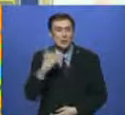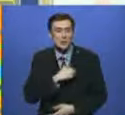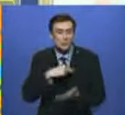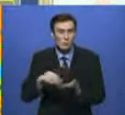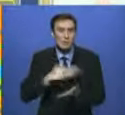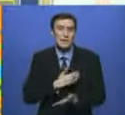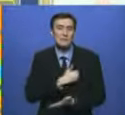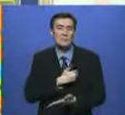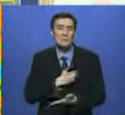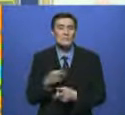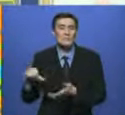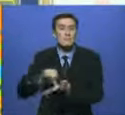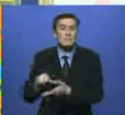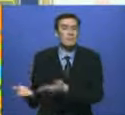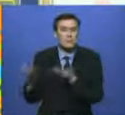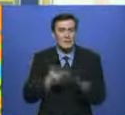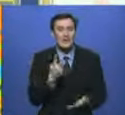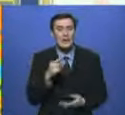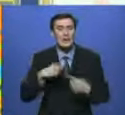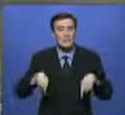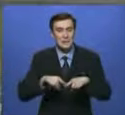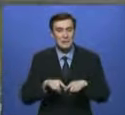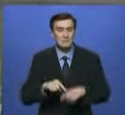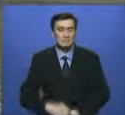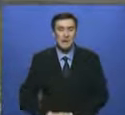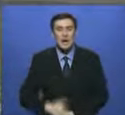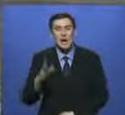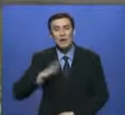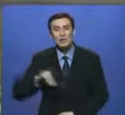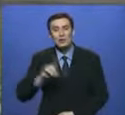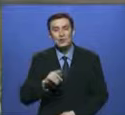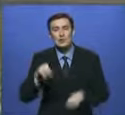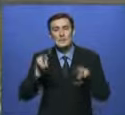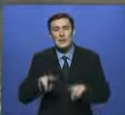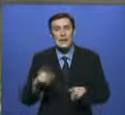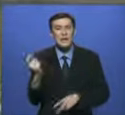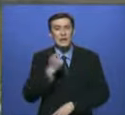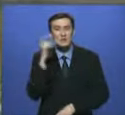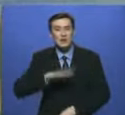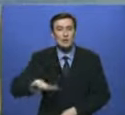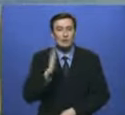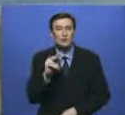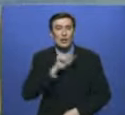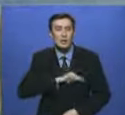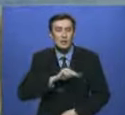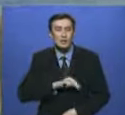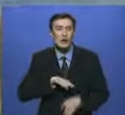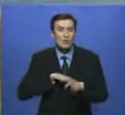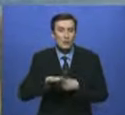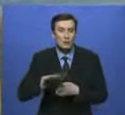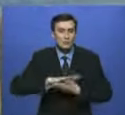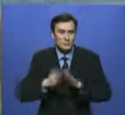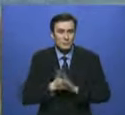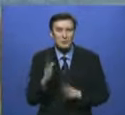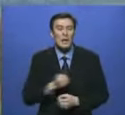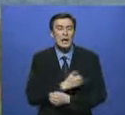хотим привлечь обе компании как перспективных инвесторов. Ожидается, что когда специальная экономическая зона заработает в полную мощность, здесь будут